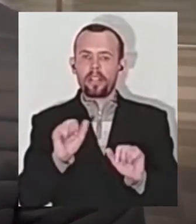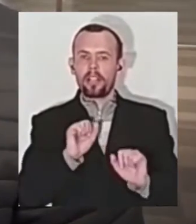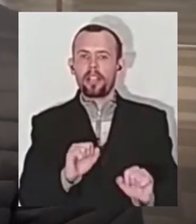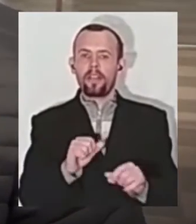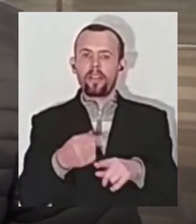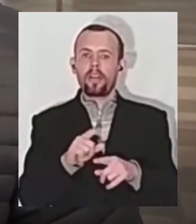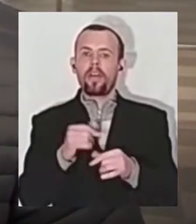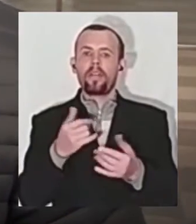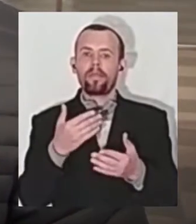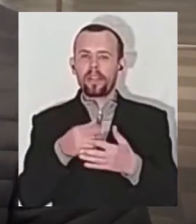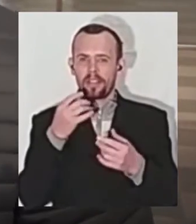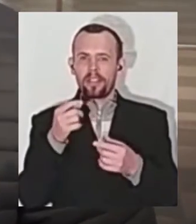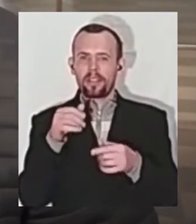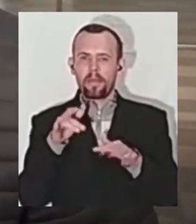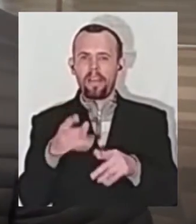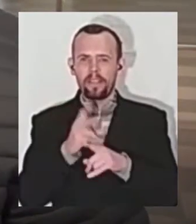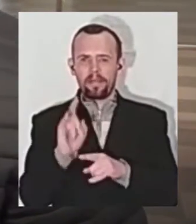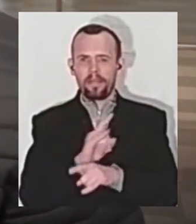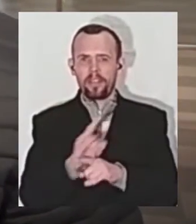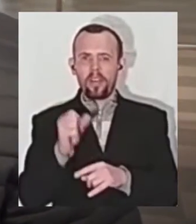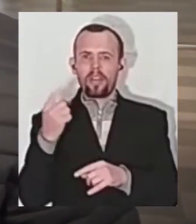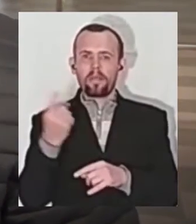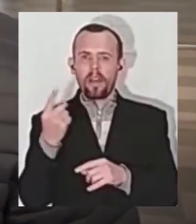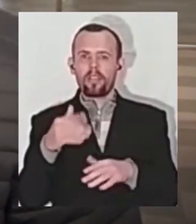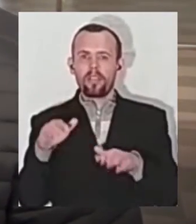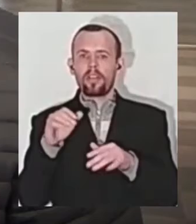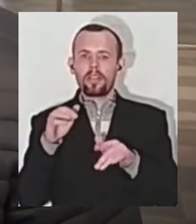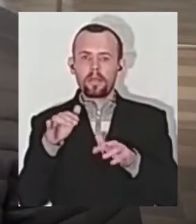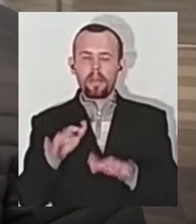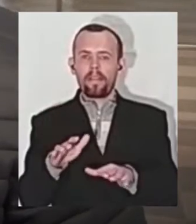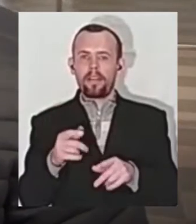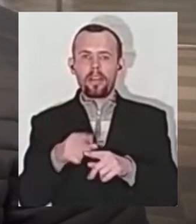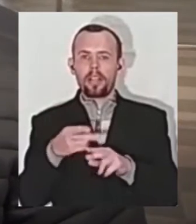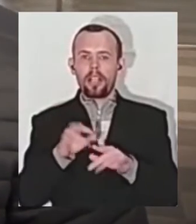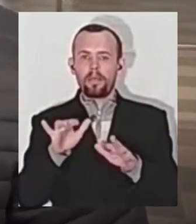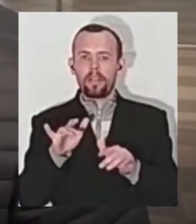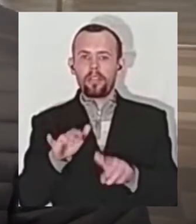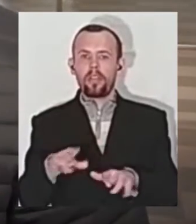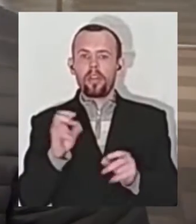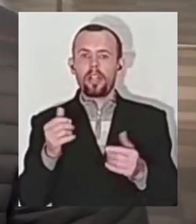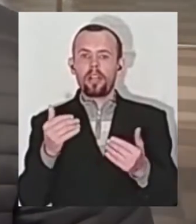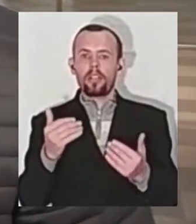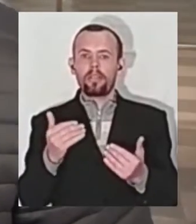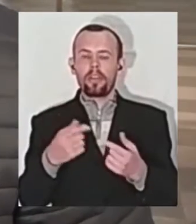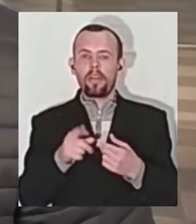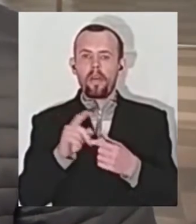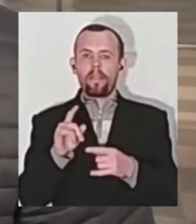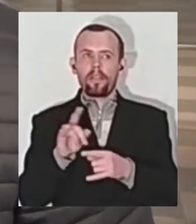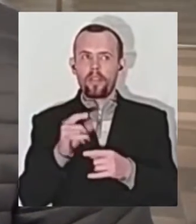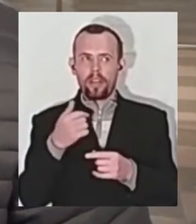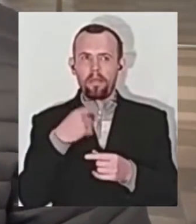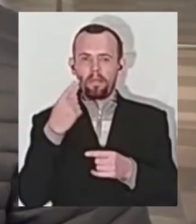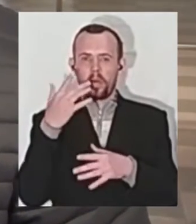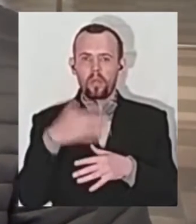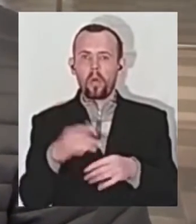від першого листа справи до останнього листа справи. І на сьогоднішній день, щоб цю фальсифікацію якось виправдати прокуратури